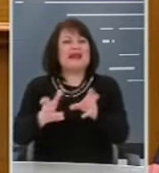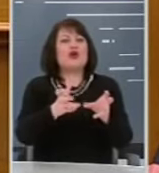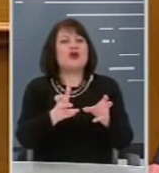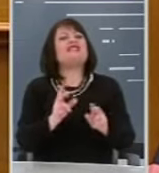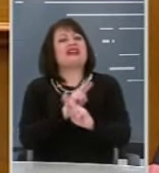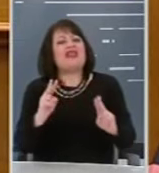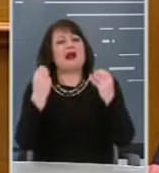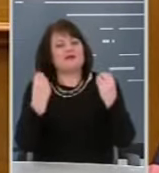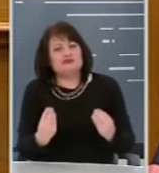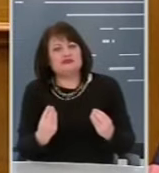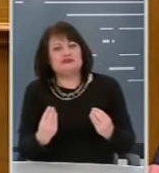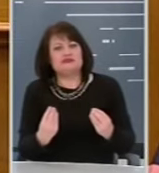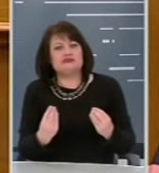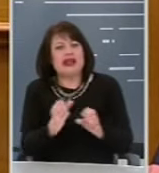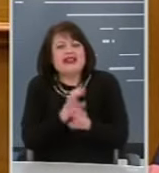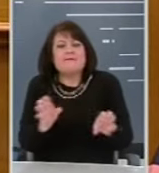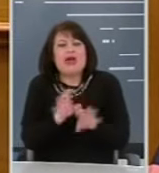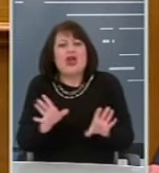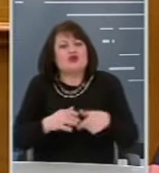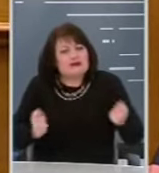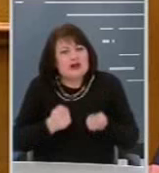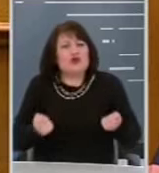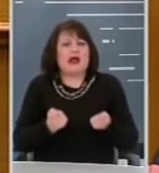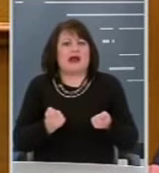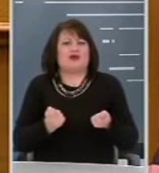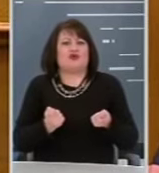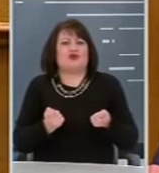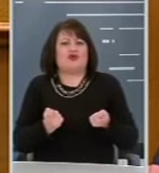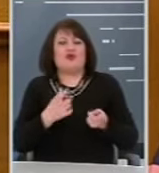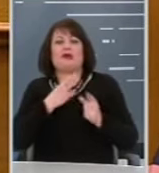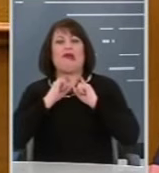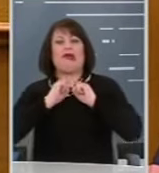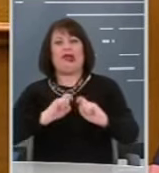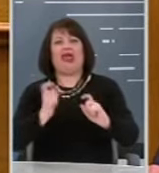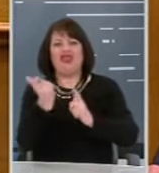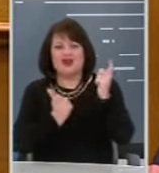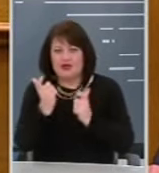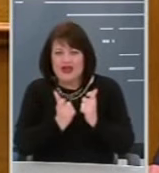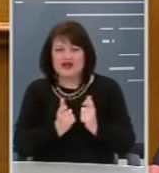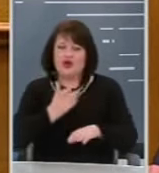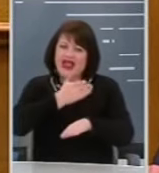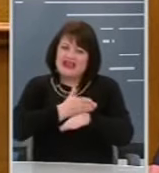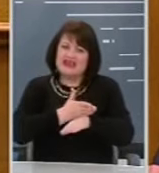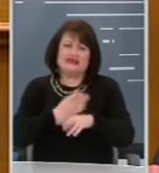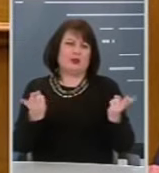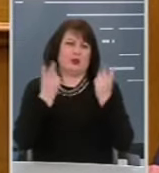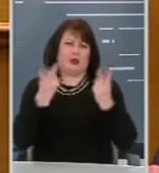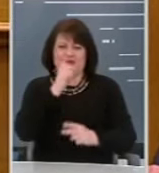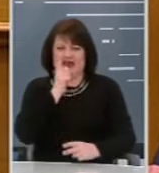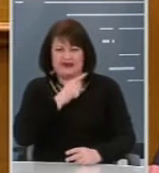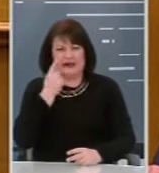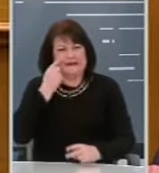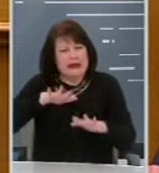ενημέρωσης να επιτελούν το έργο της εμέ των πολιτών χωρίς εξαρτήσεις από θαλασσοδάνεια με εγγυ του αέρα ύποπτες